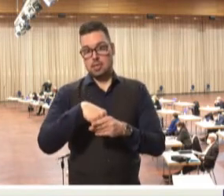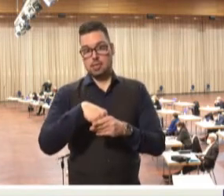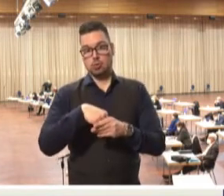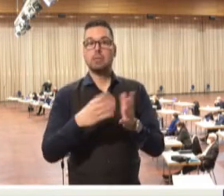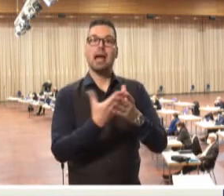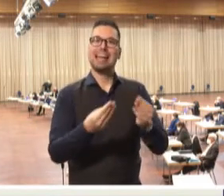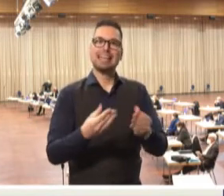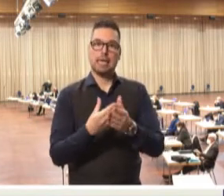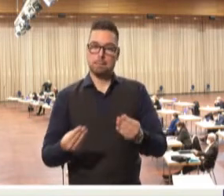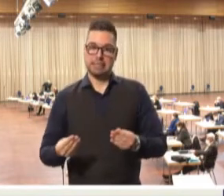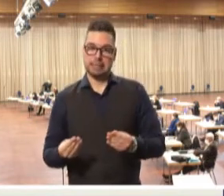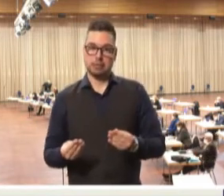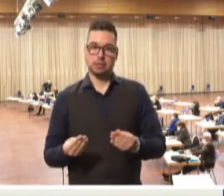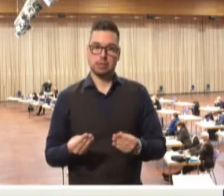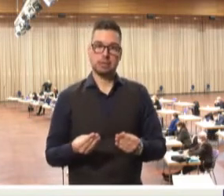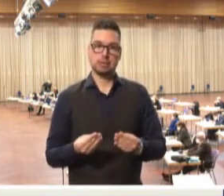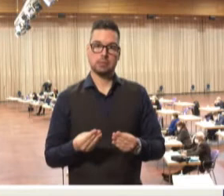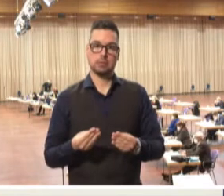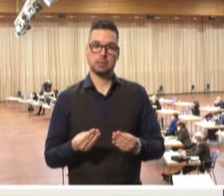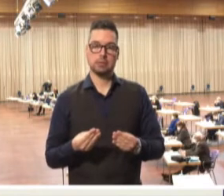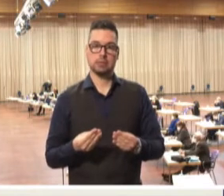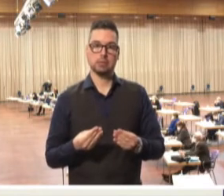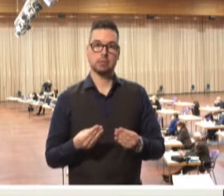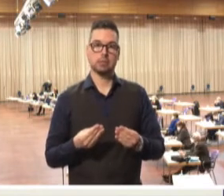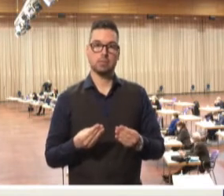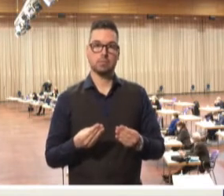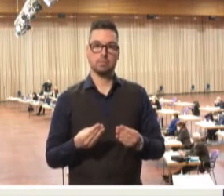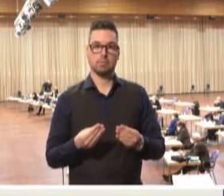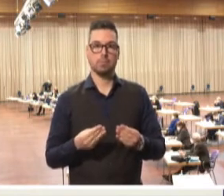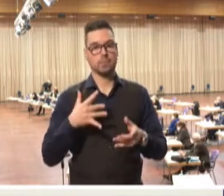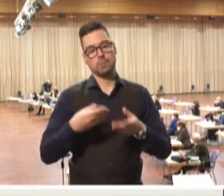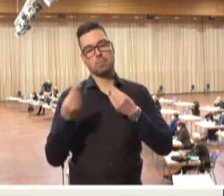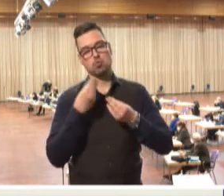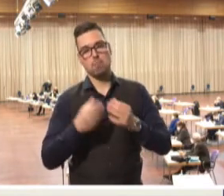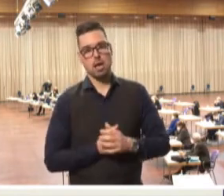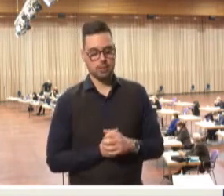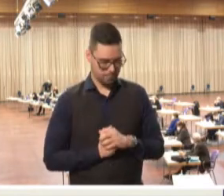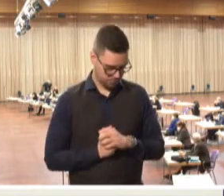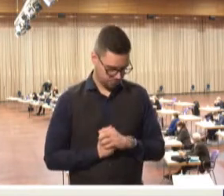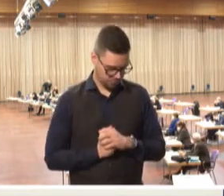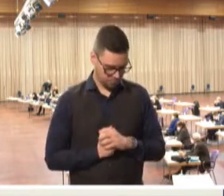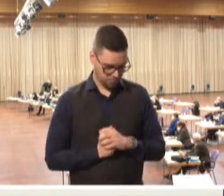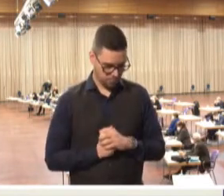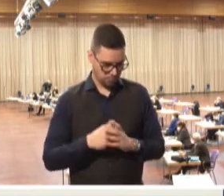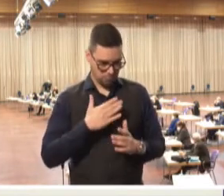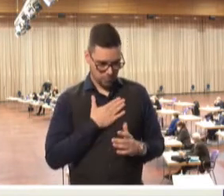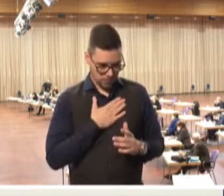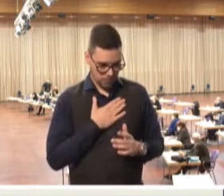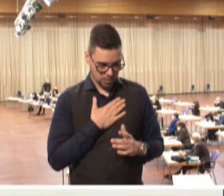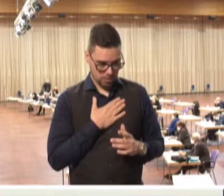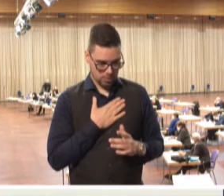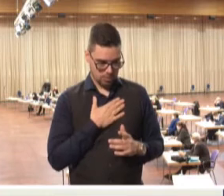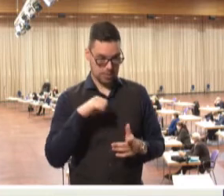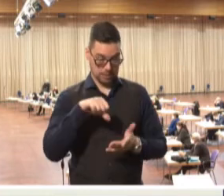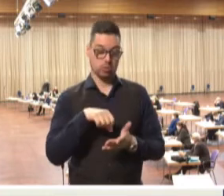den Ergebnissen der Untersuchung wird Gegenstand der nachfolgenden Aussprache sein. Mir bleibt an dieser